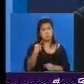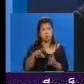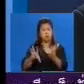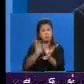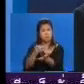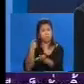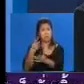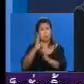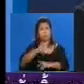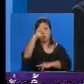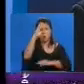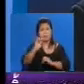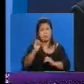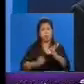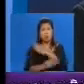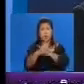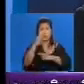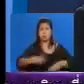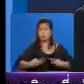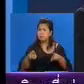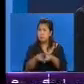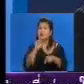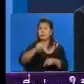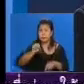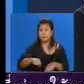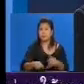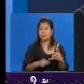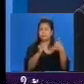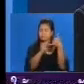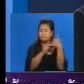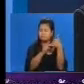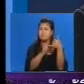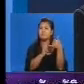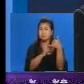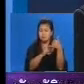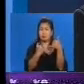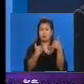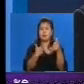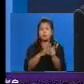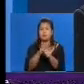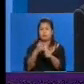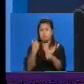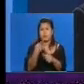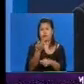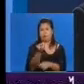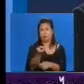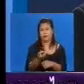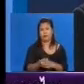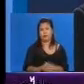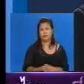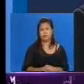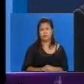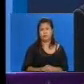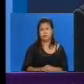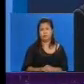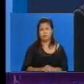าสเสยชีวตได้สูงเหอนกัขอบคีแตวาเป็จมนอนน้อย ใ